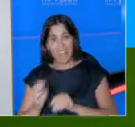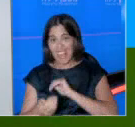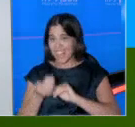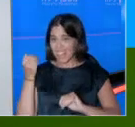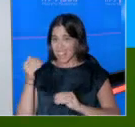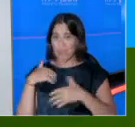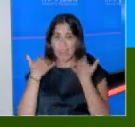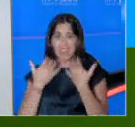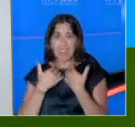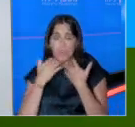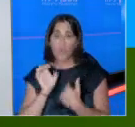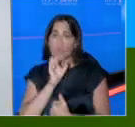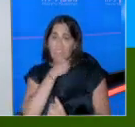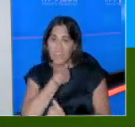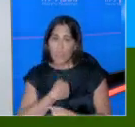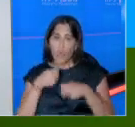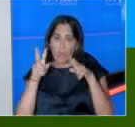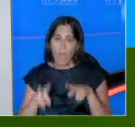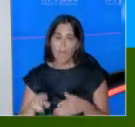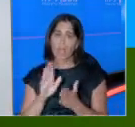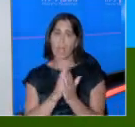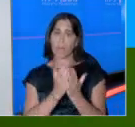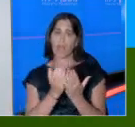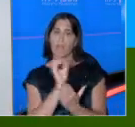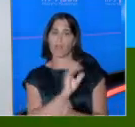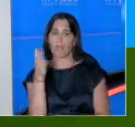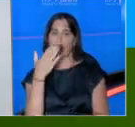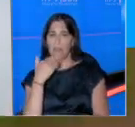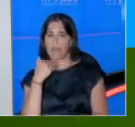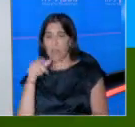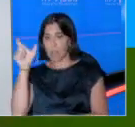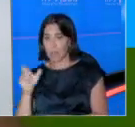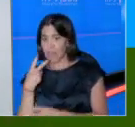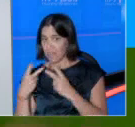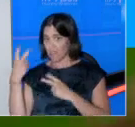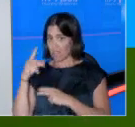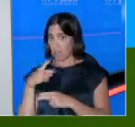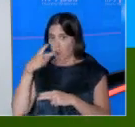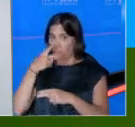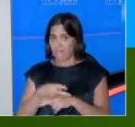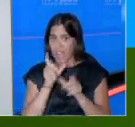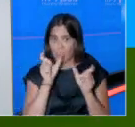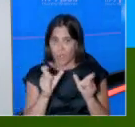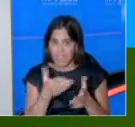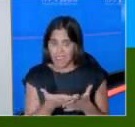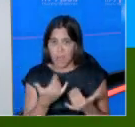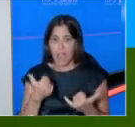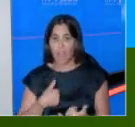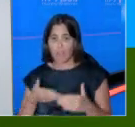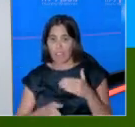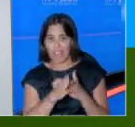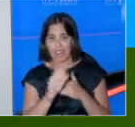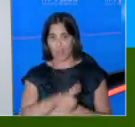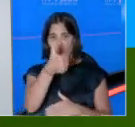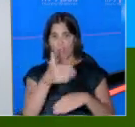זה סיפור היסטורי בספרי מדינת ישראל, בן אדם שלפני שנתיים לא עבר את אחוז החסימה, עכשיו נכנס לבלפור